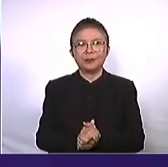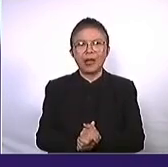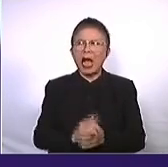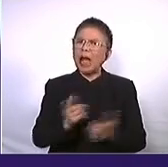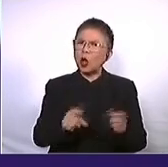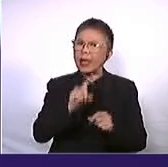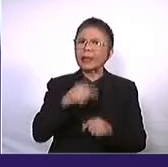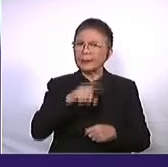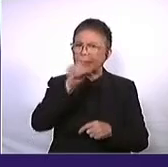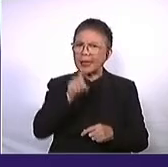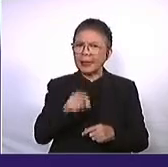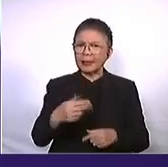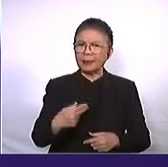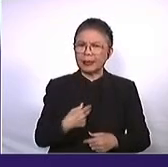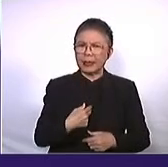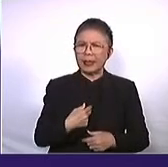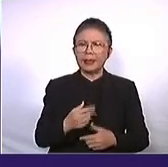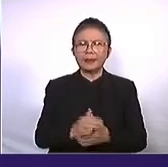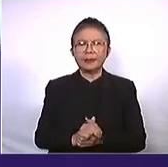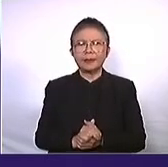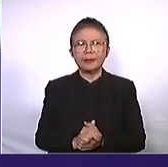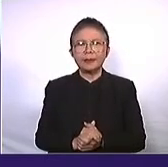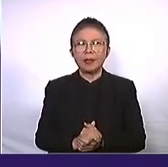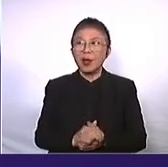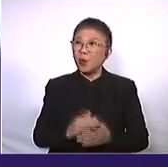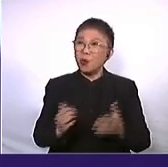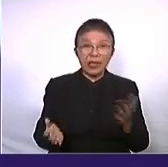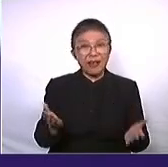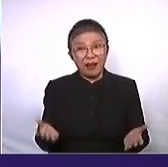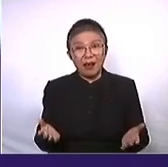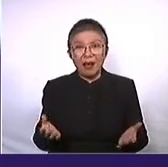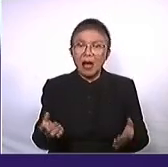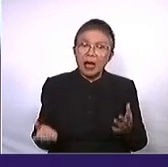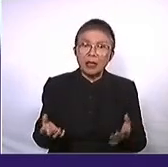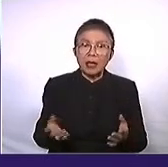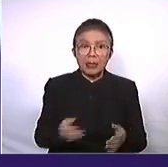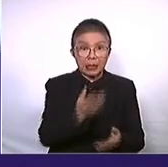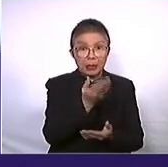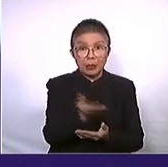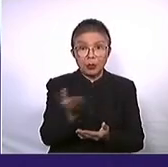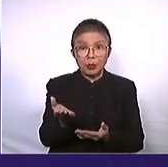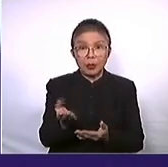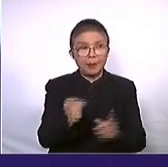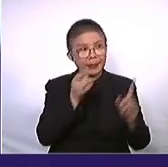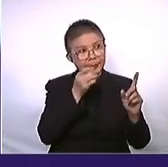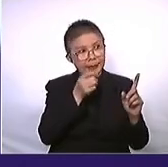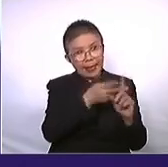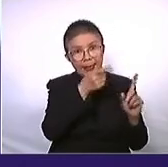bertanya kepada kami, mungkin tidak Anda